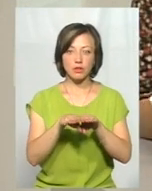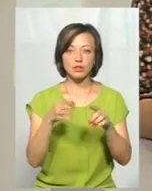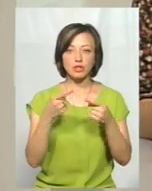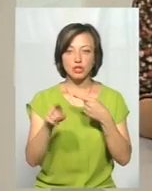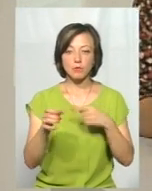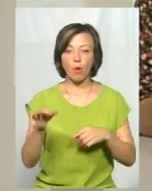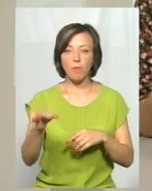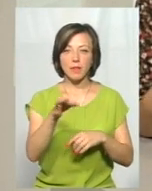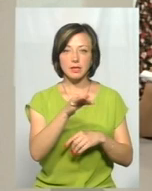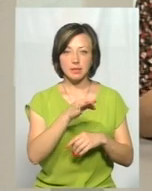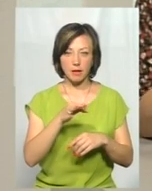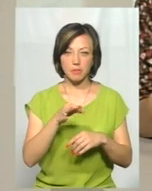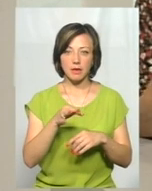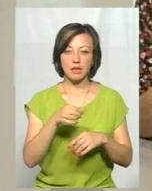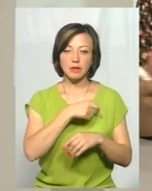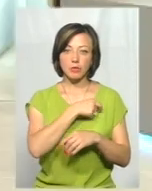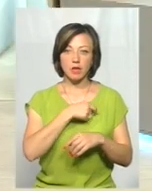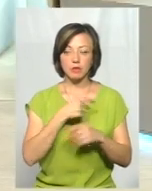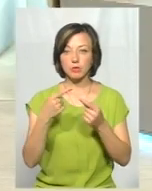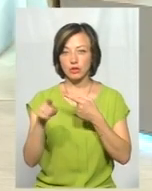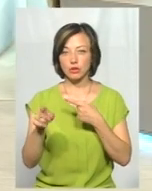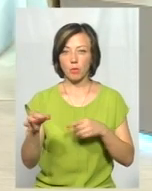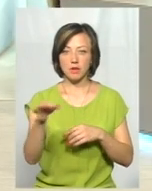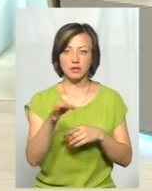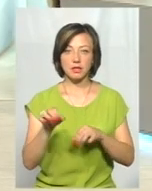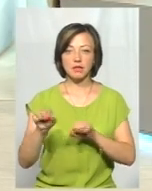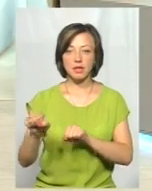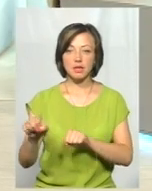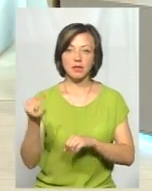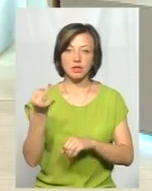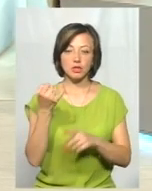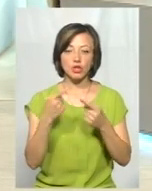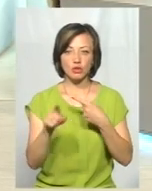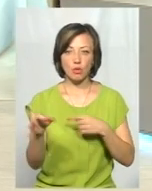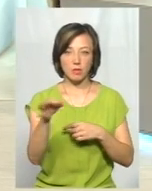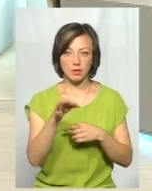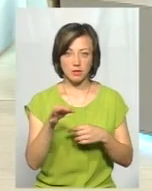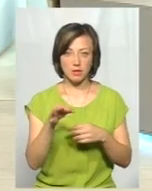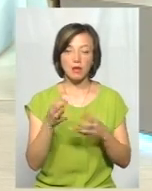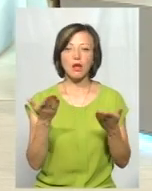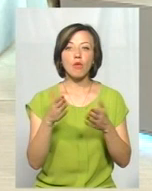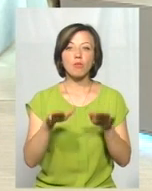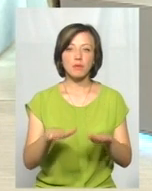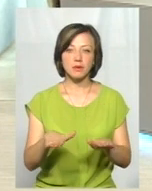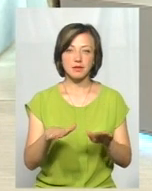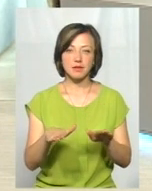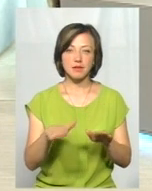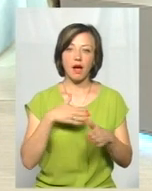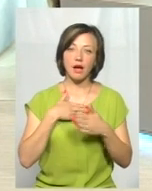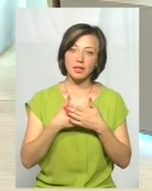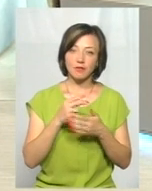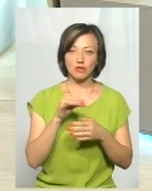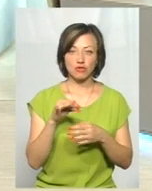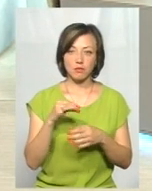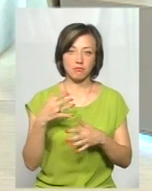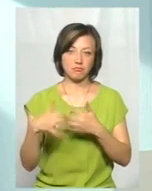іншими областями, з депутатами, які там відстоять інтерес інших областей. Ну, на якому ми місці? Ми активні чи